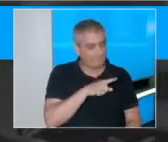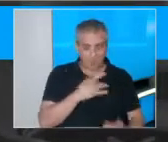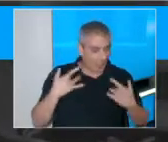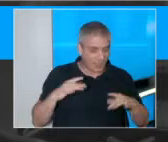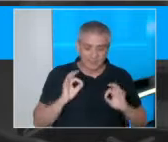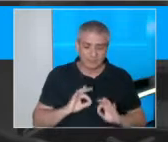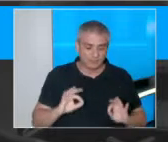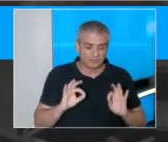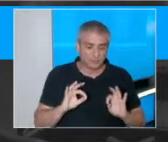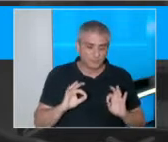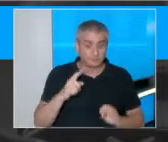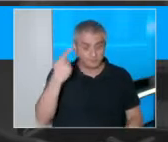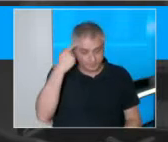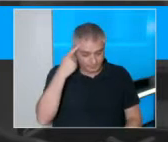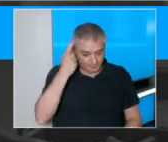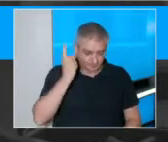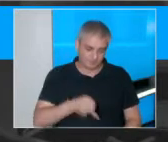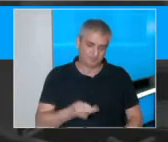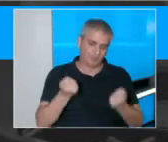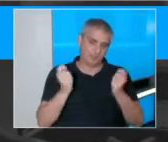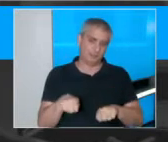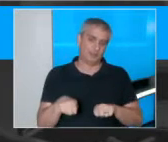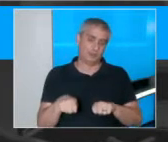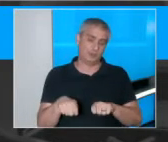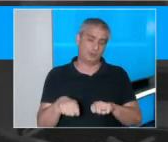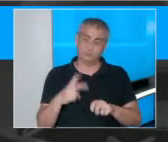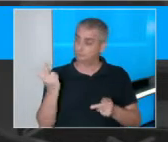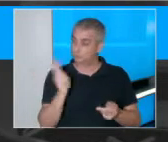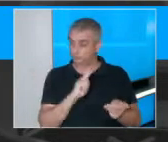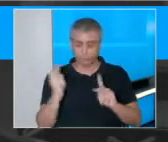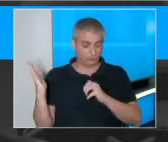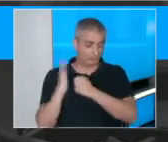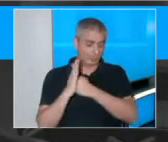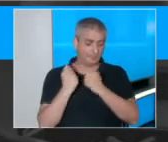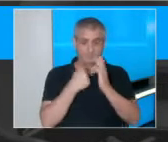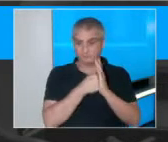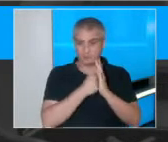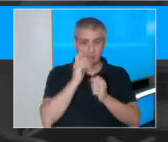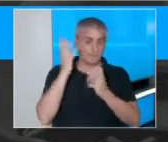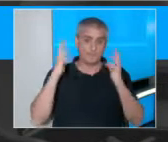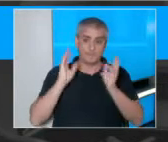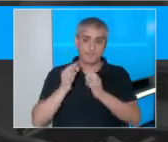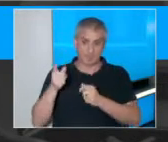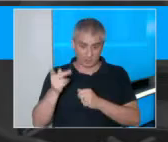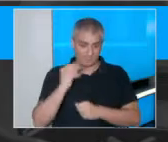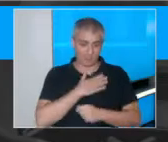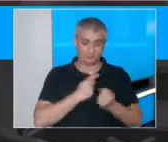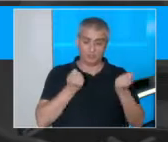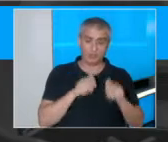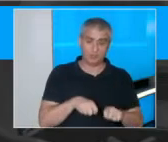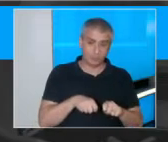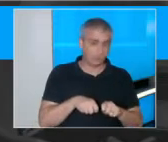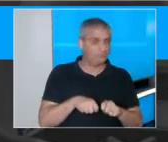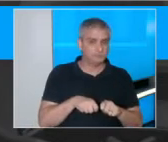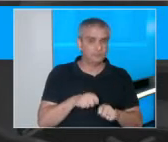הכחיש את זה בשום פורום, שהוא חושב שצריך לסגור את התיק הזה. בין שני הכתבים האלה, הלחץ של הפרקליטות והרצון לסגור לדרעי את